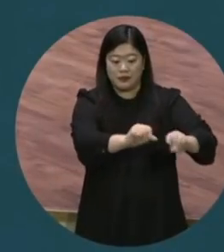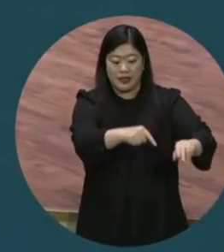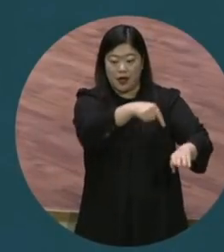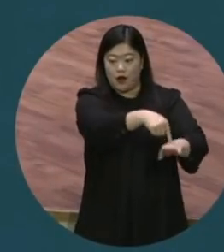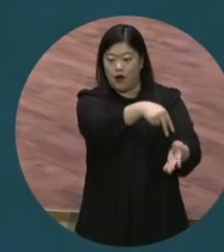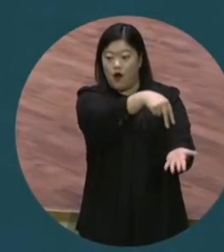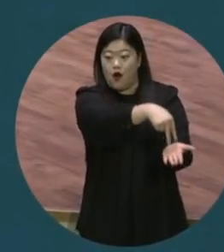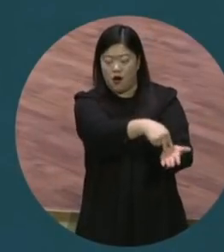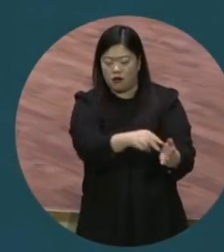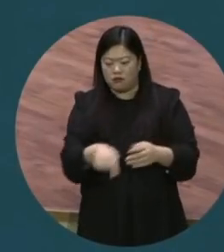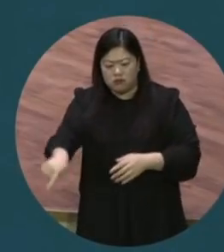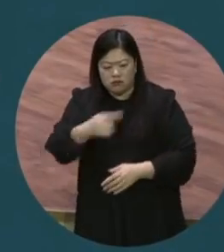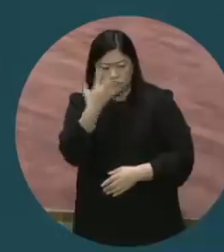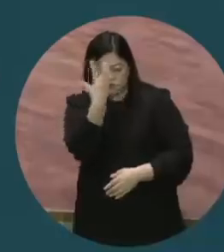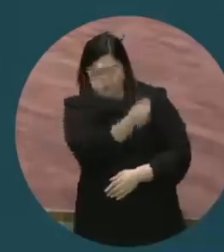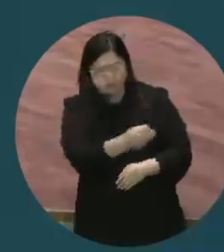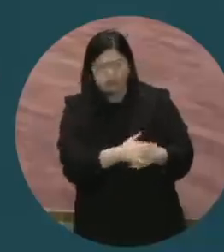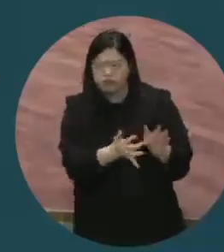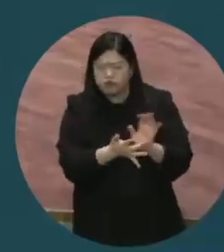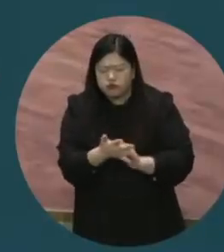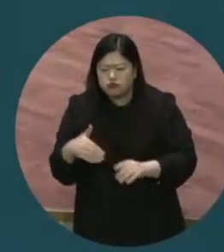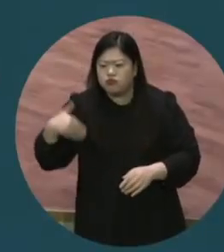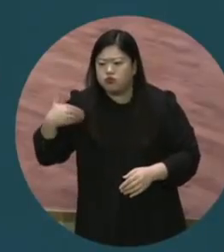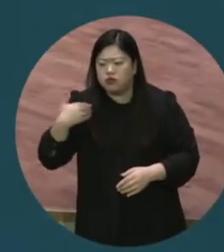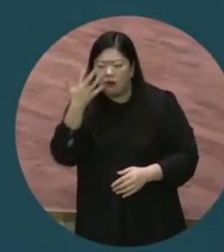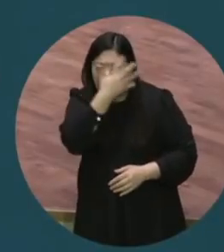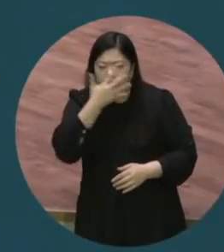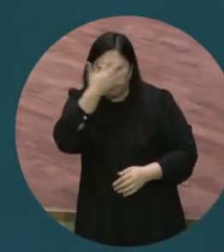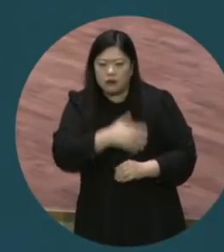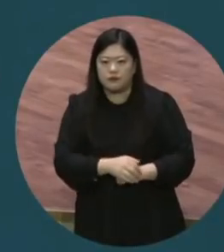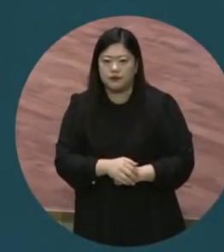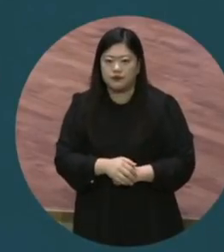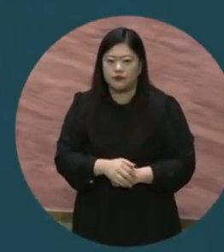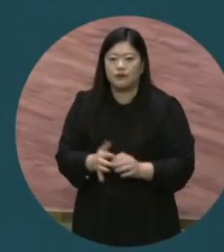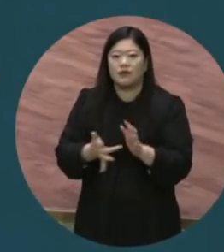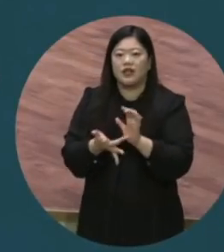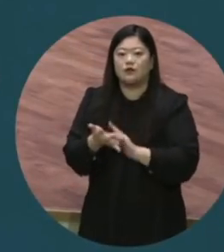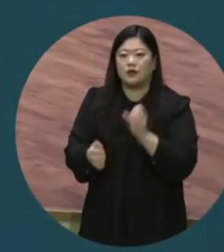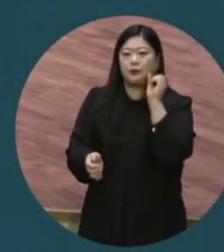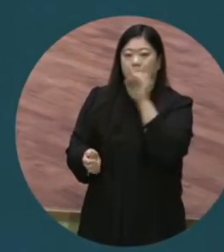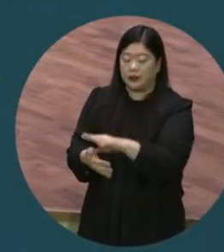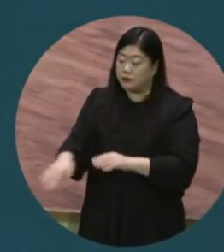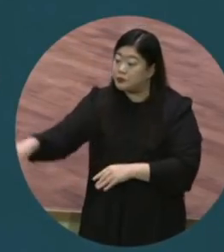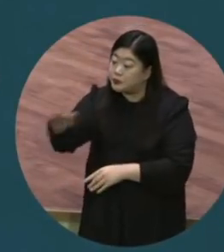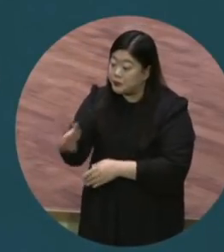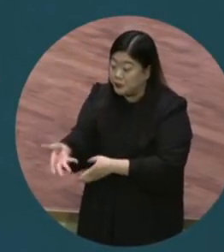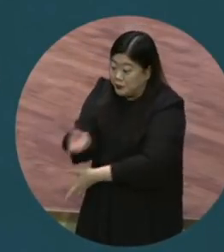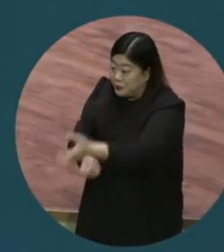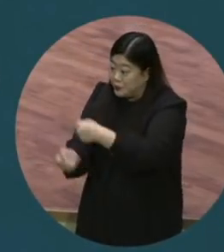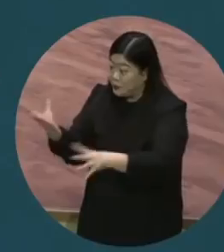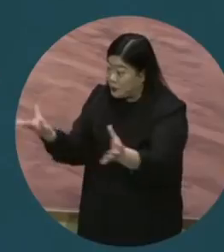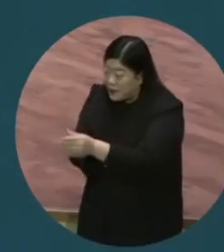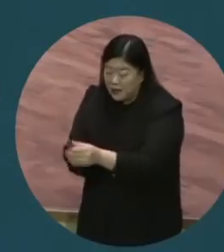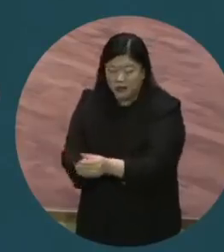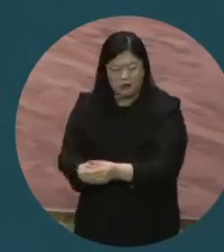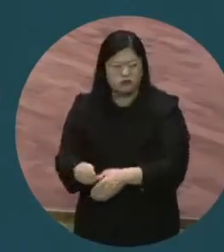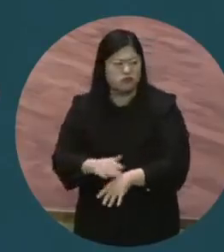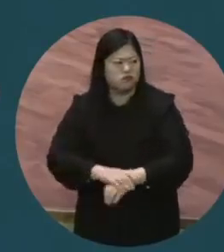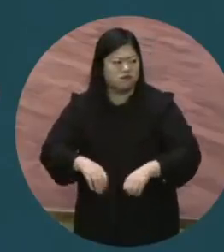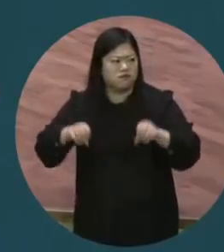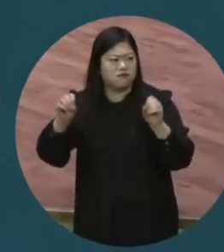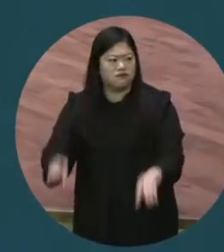제자들이 예수인 줄 알지 못하는지라. 예수께서 이르시되 얘들아 너희에게 고기가 있느냐? 대답하되